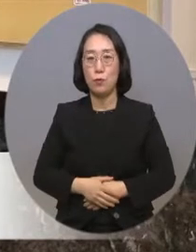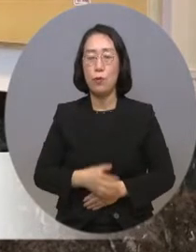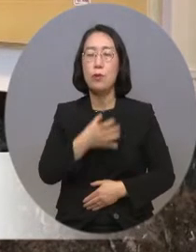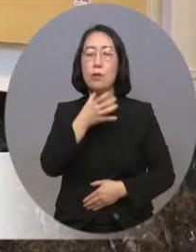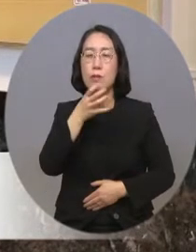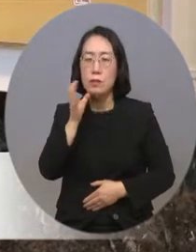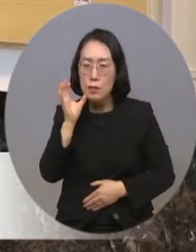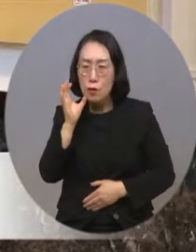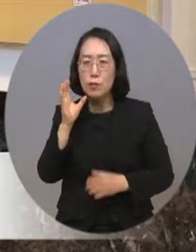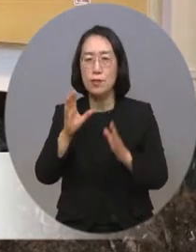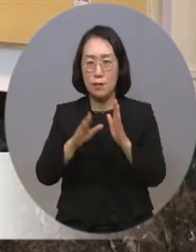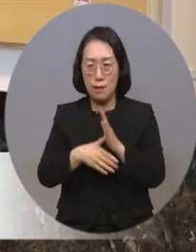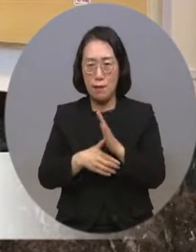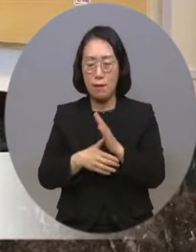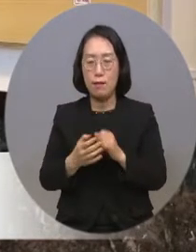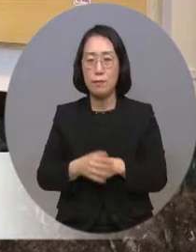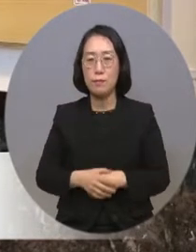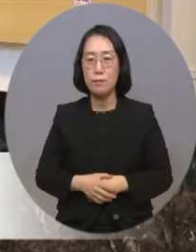노년을